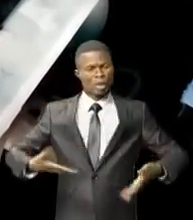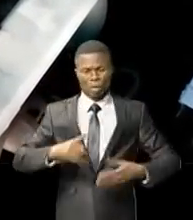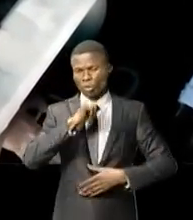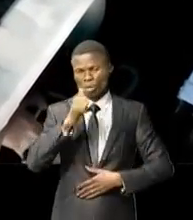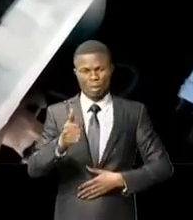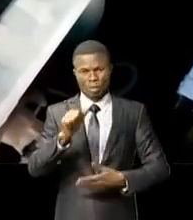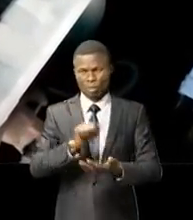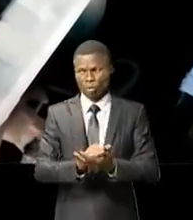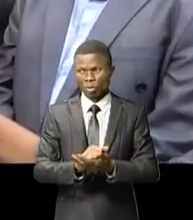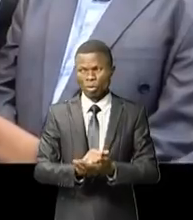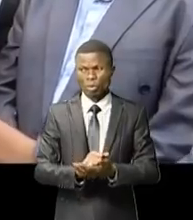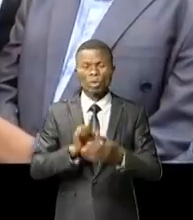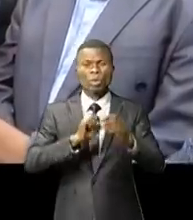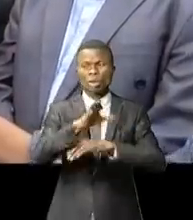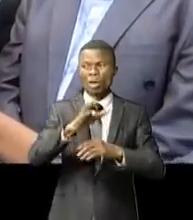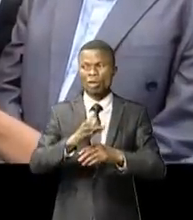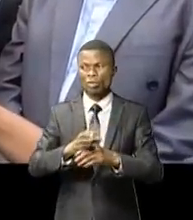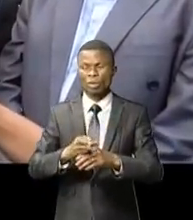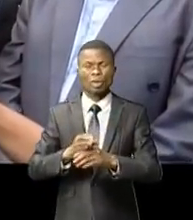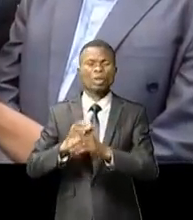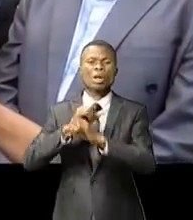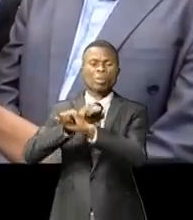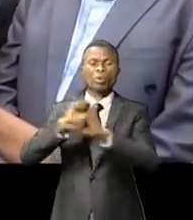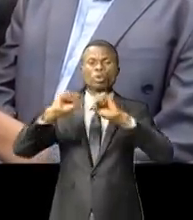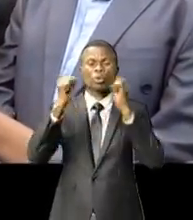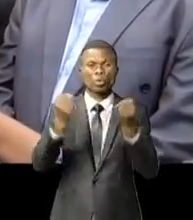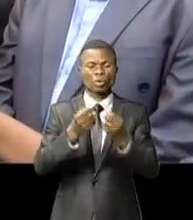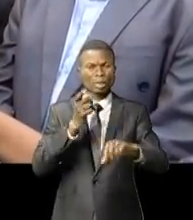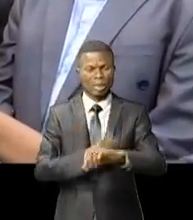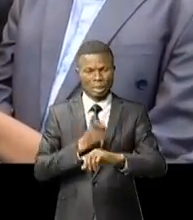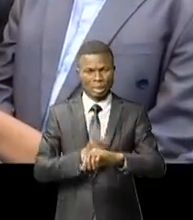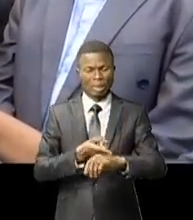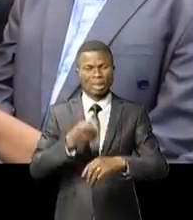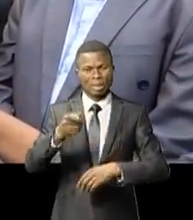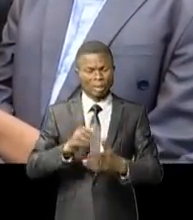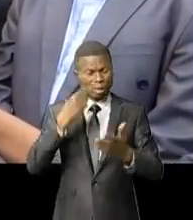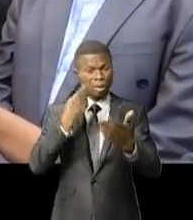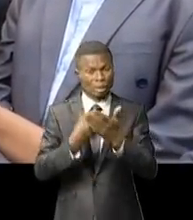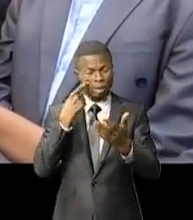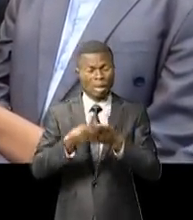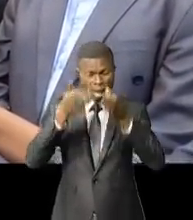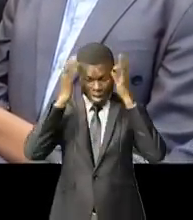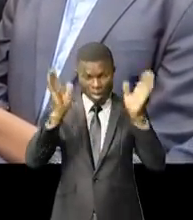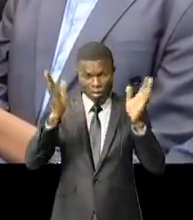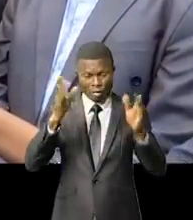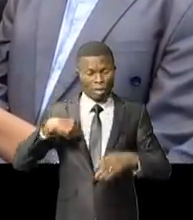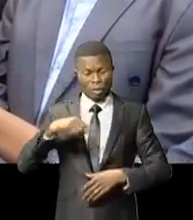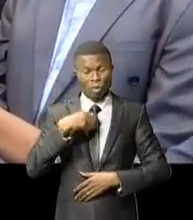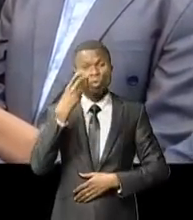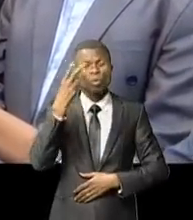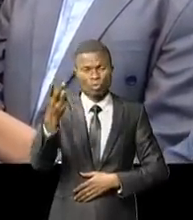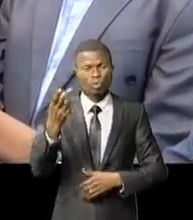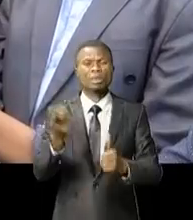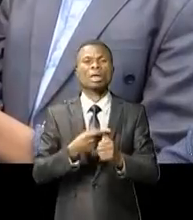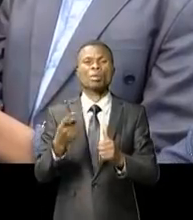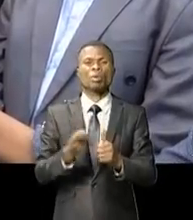acte. Nous avons envoyé pour gérer l'entreprise dans une période de crise. Et parmi les constats catastrophiques que nous avons eu à faire, c'est